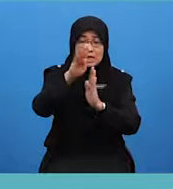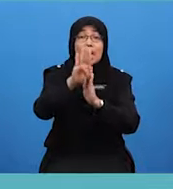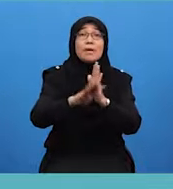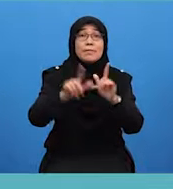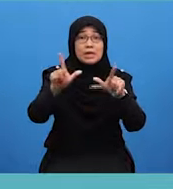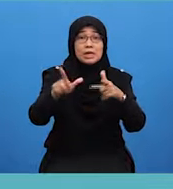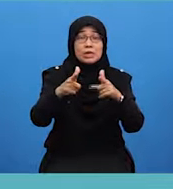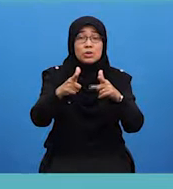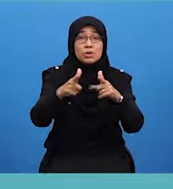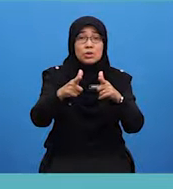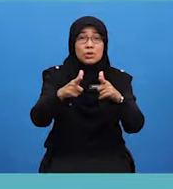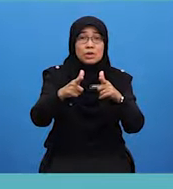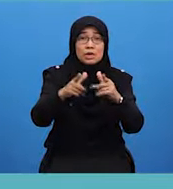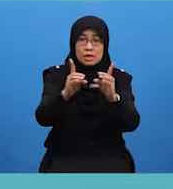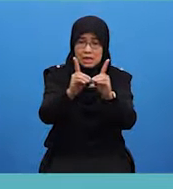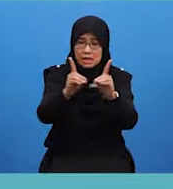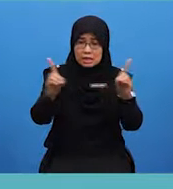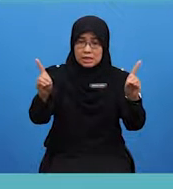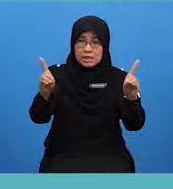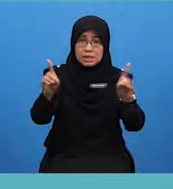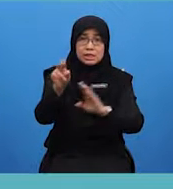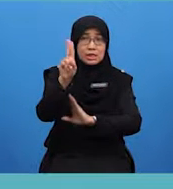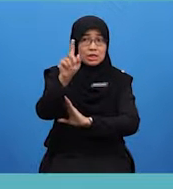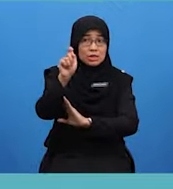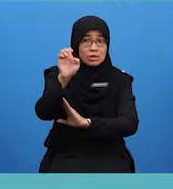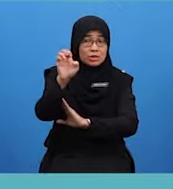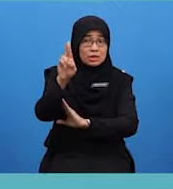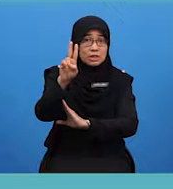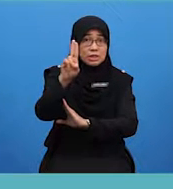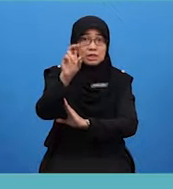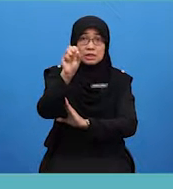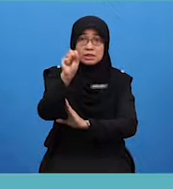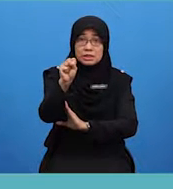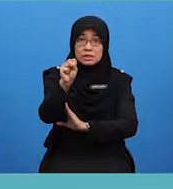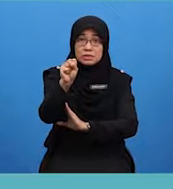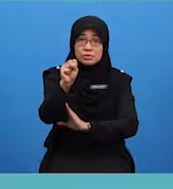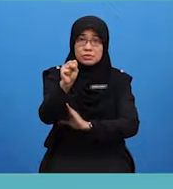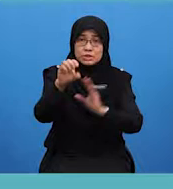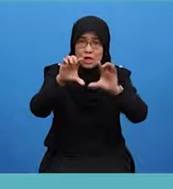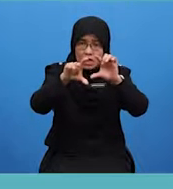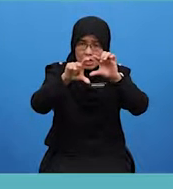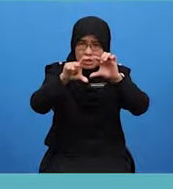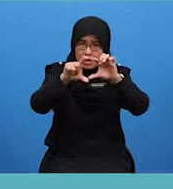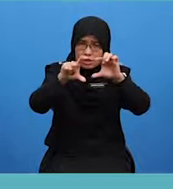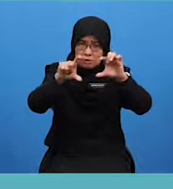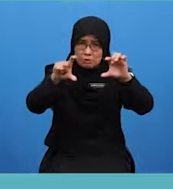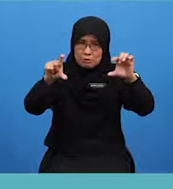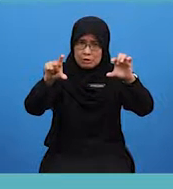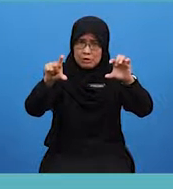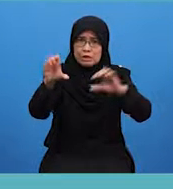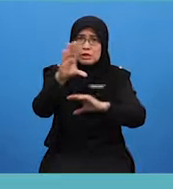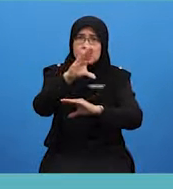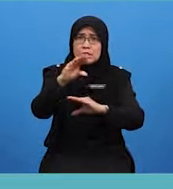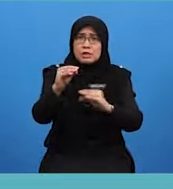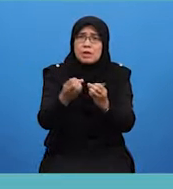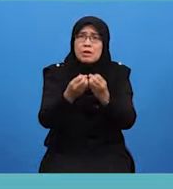yang berlaku dalam fasa pra-haid ini? Ya, dinding uterus terus menebal